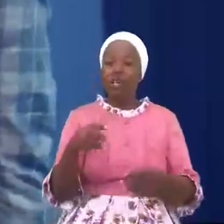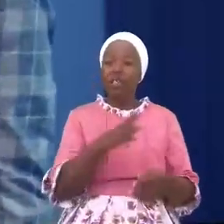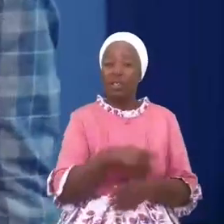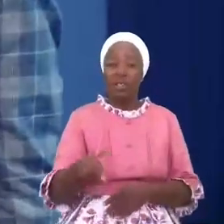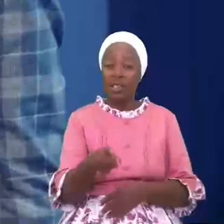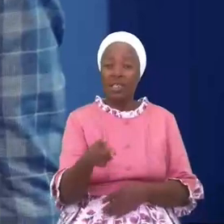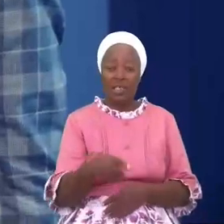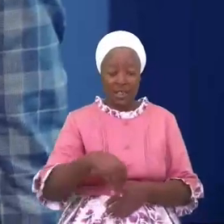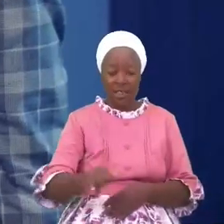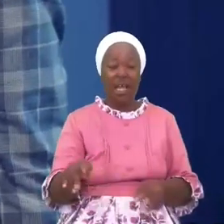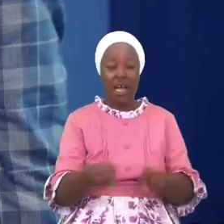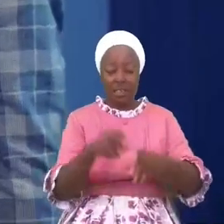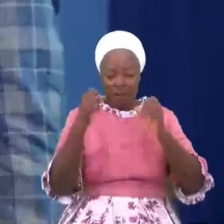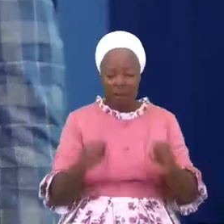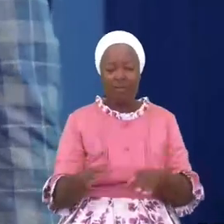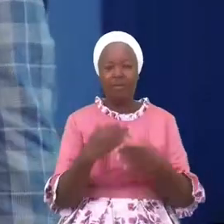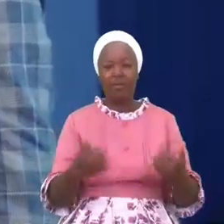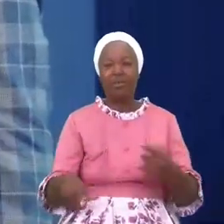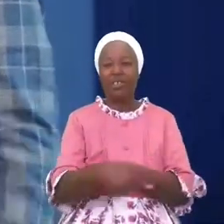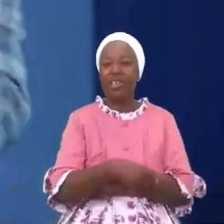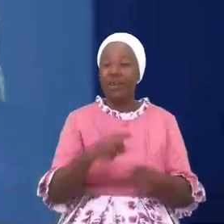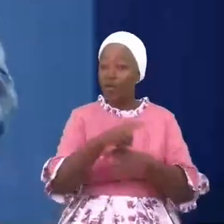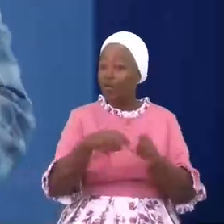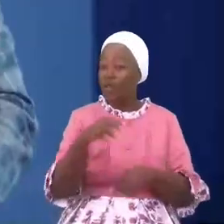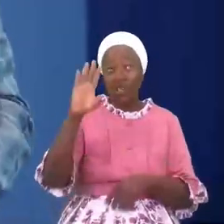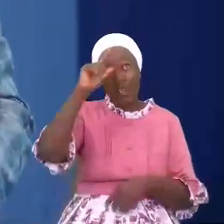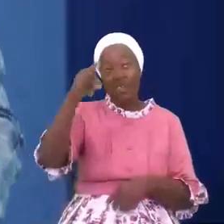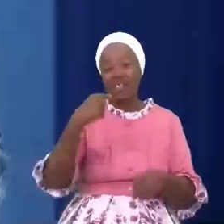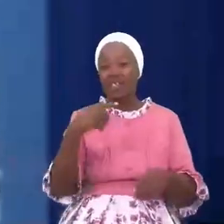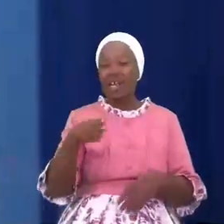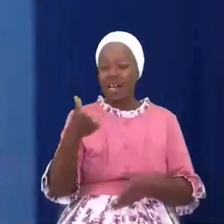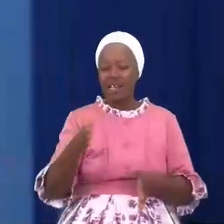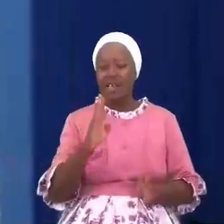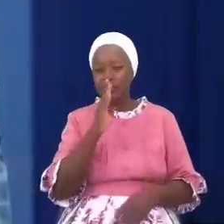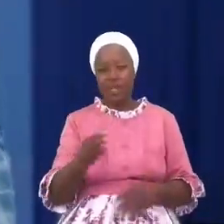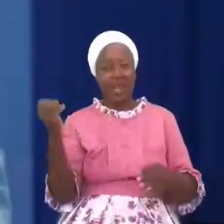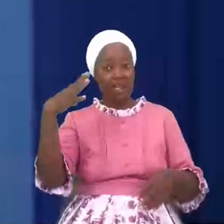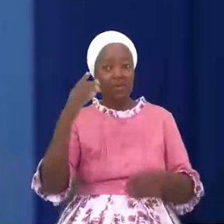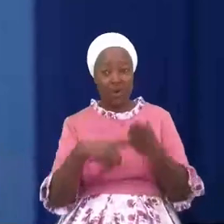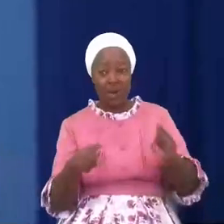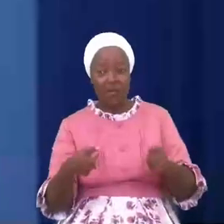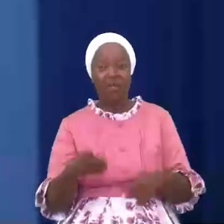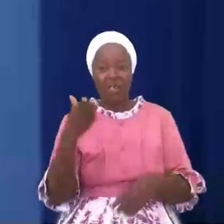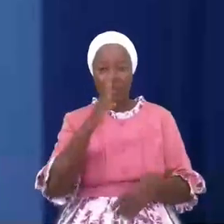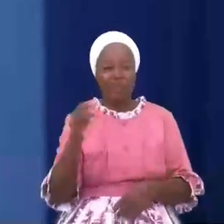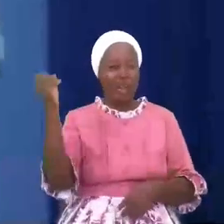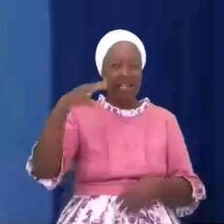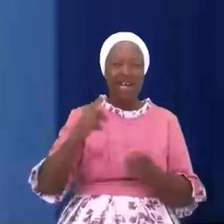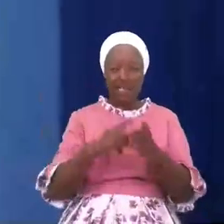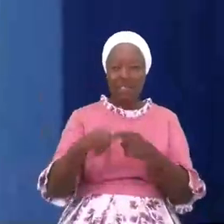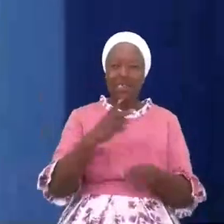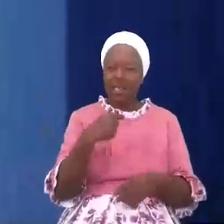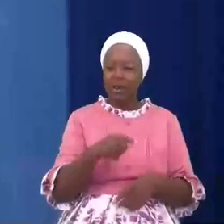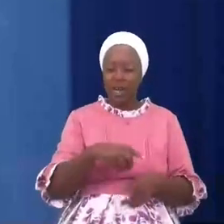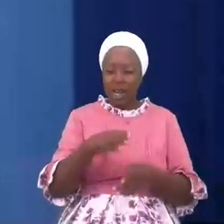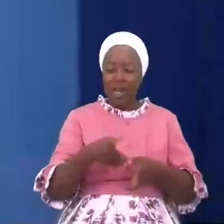est toujours aussi puissante aujourd'hui. Quand il dit que la lumière soit, la lumière sera. Quand il dit qui est